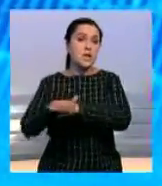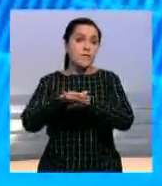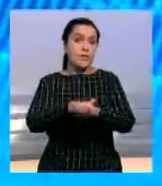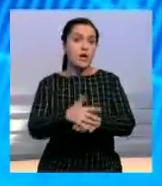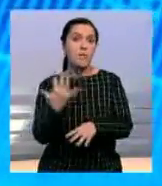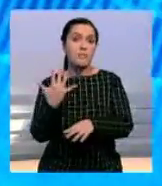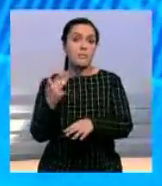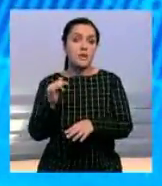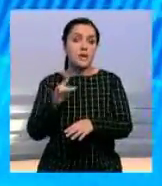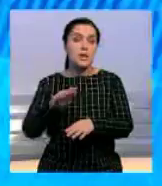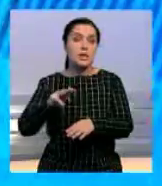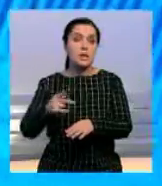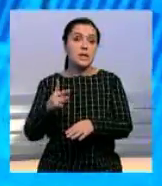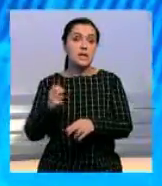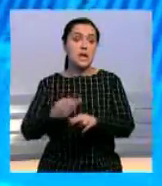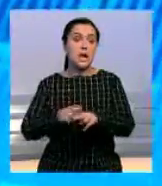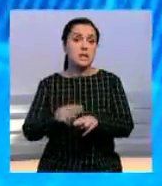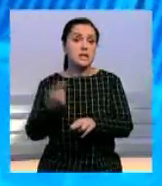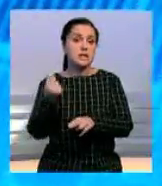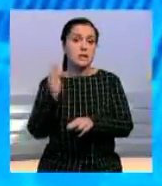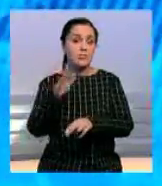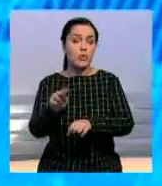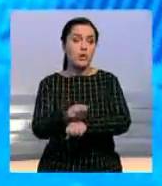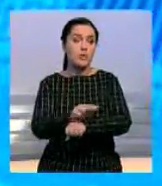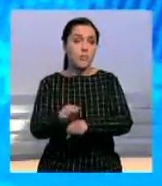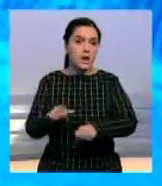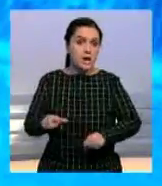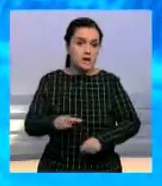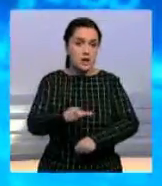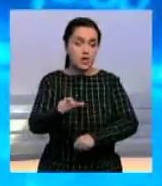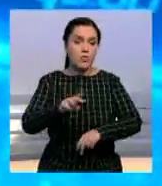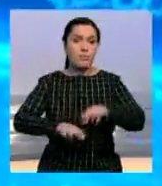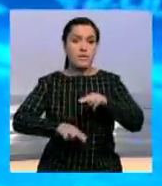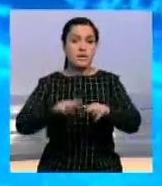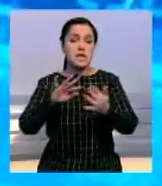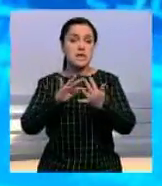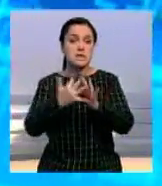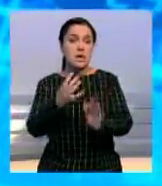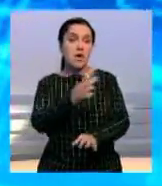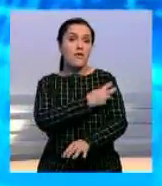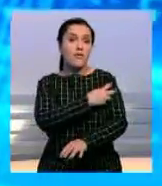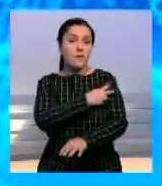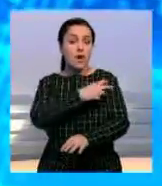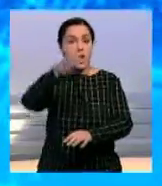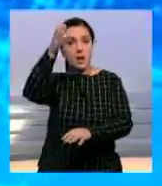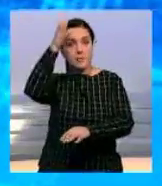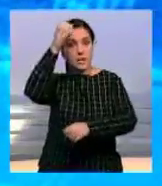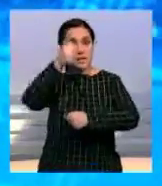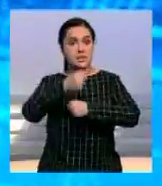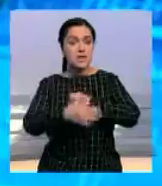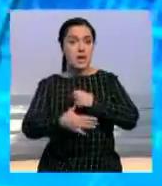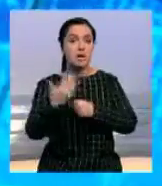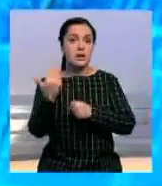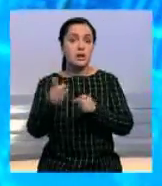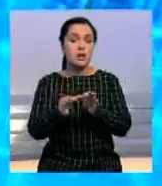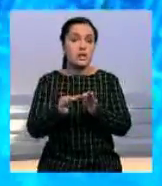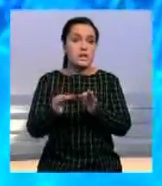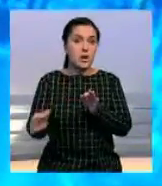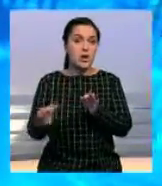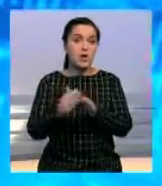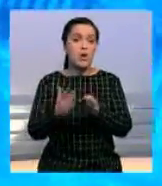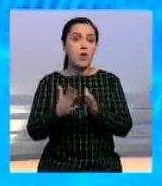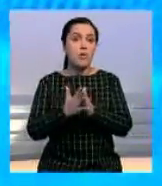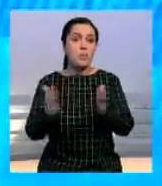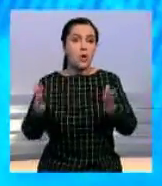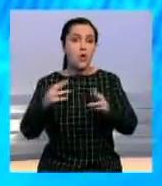5 миллиардов тенге. На эти средства будут отремонтированы дороги, построены сельские амбулатории, образовательные центры. В Кокпектинском районе